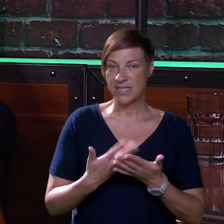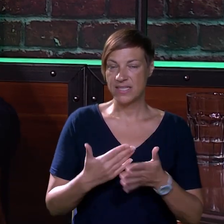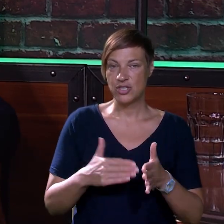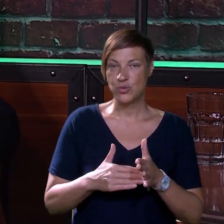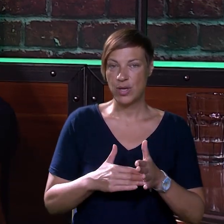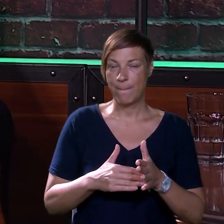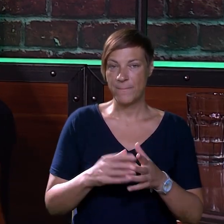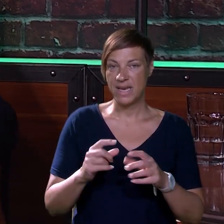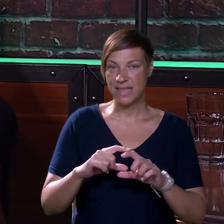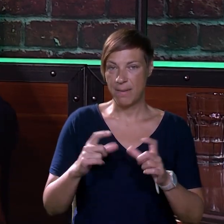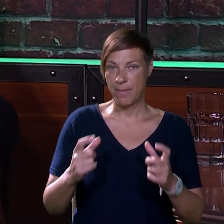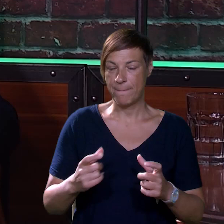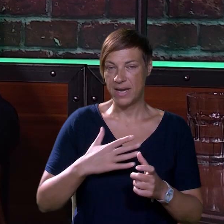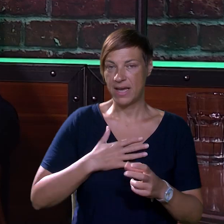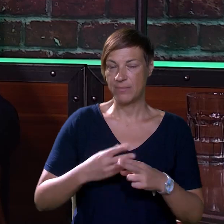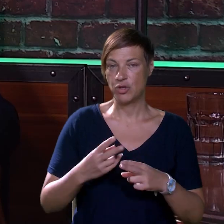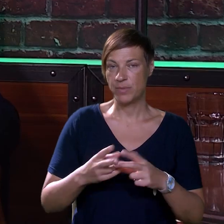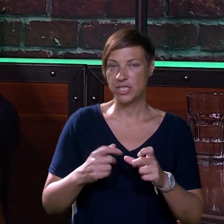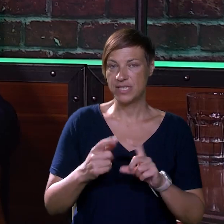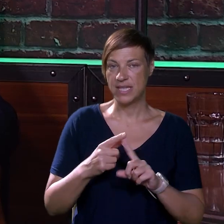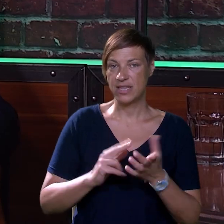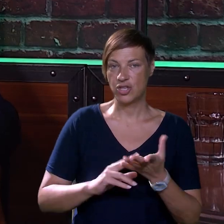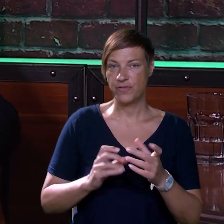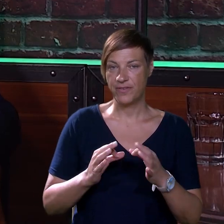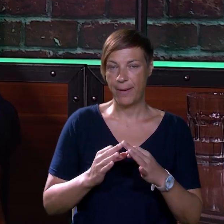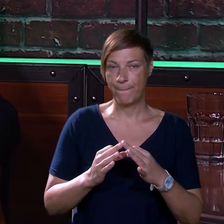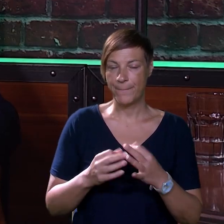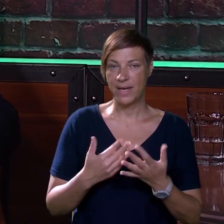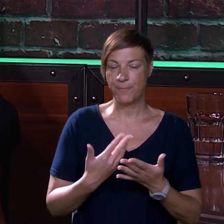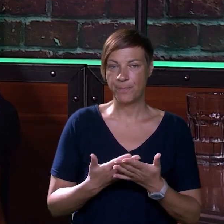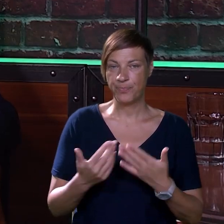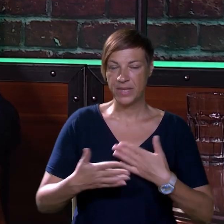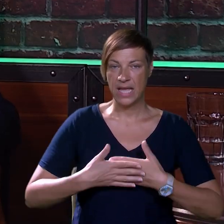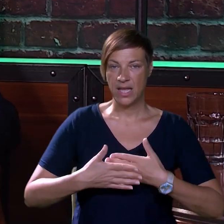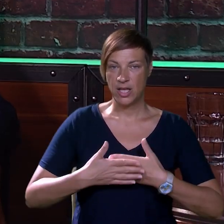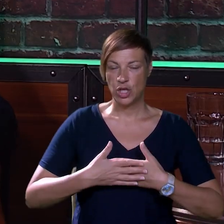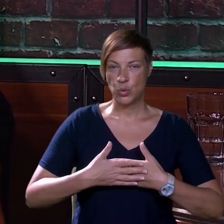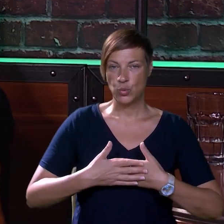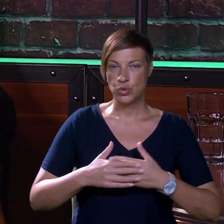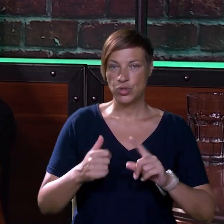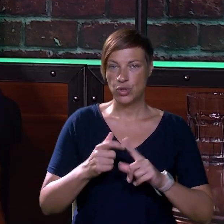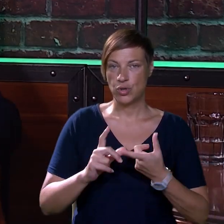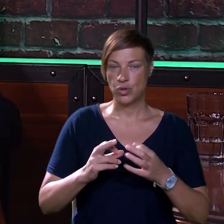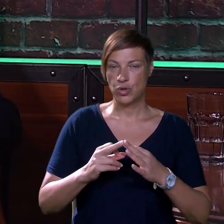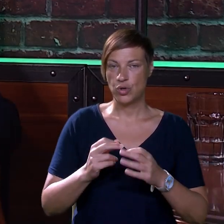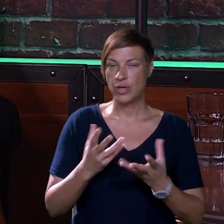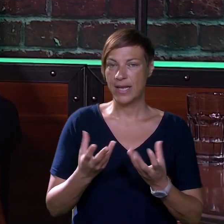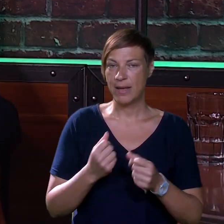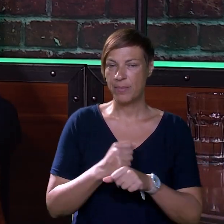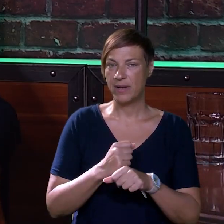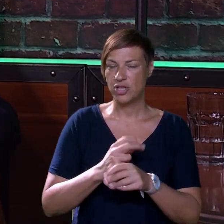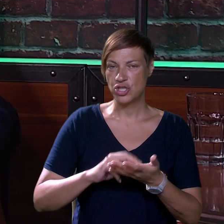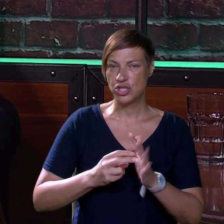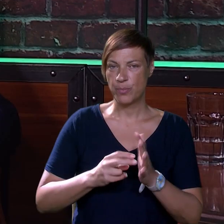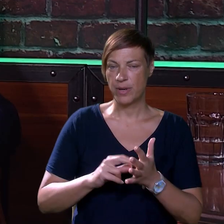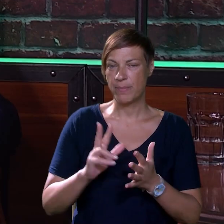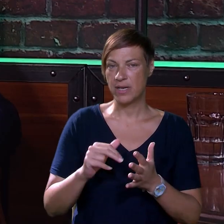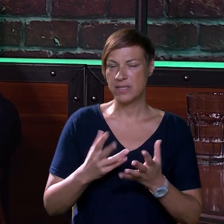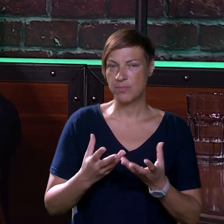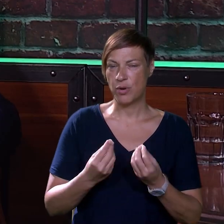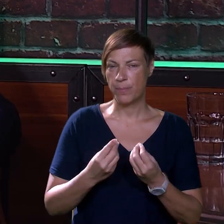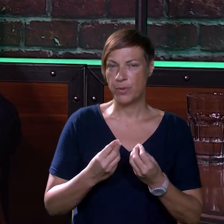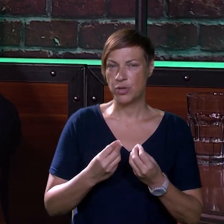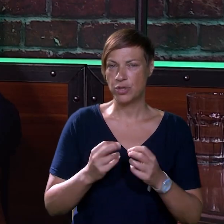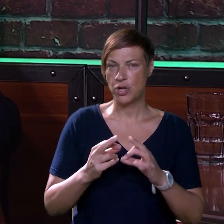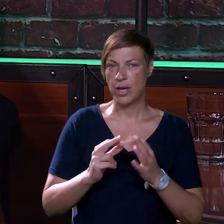su im potrebne premosnice, nekad to mi riješimo sa stentovima. Uz to, korona isto napravila dosta problema, tu smo imali jako puno